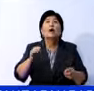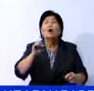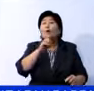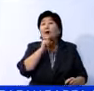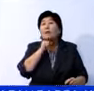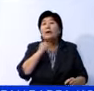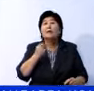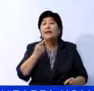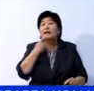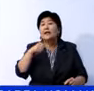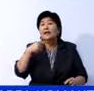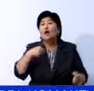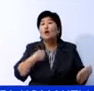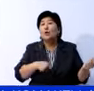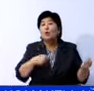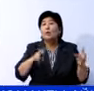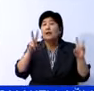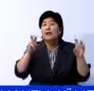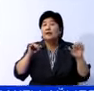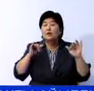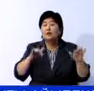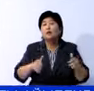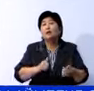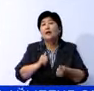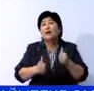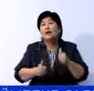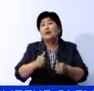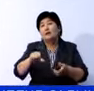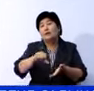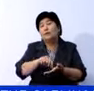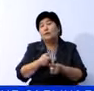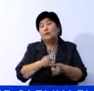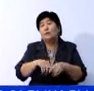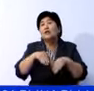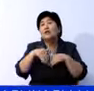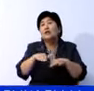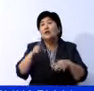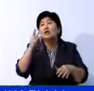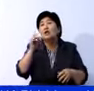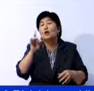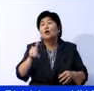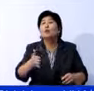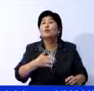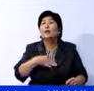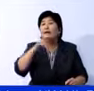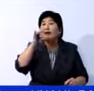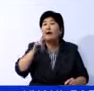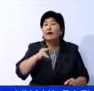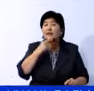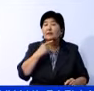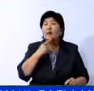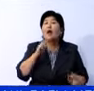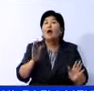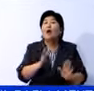домбыра деген тақырыпта домбырашылар шеруін өткізуді жоспарлап отырмыз. Бұл шеруде мен қазақпын деген әу